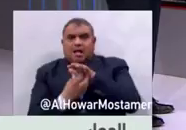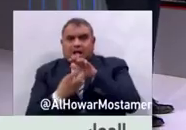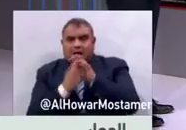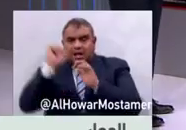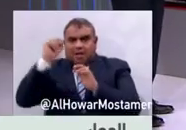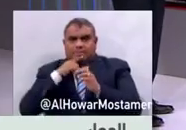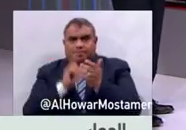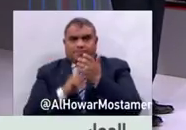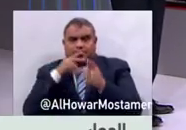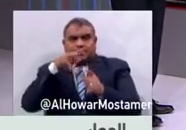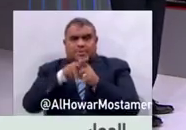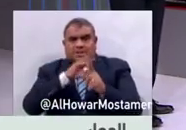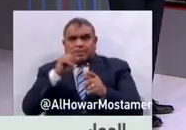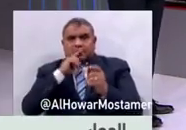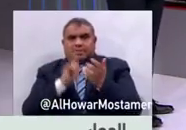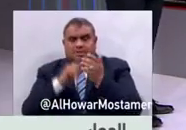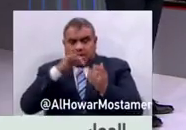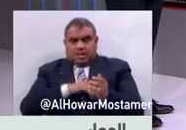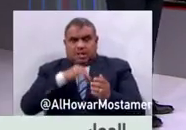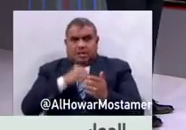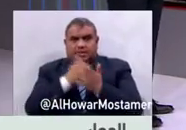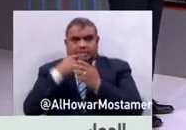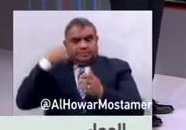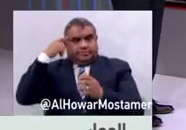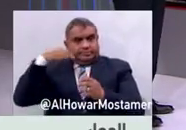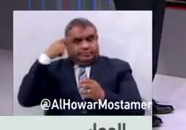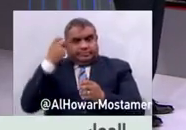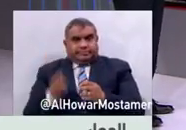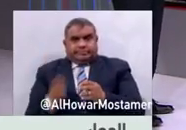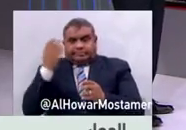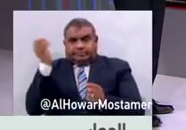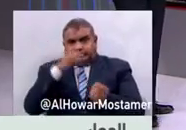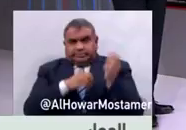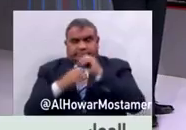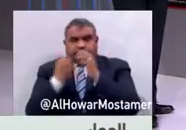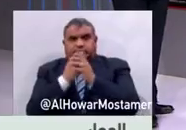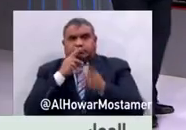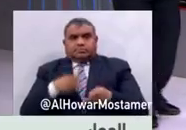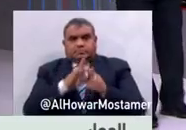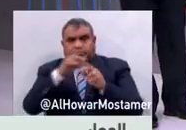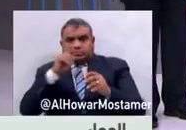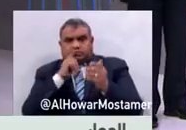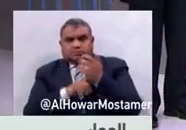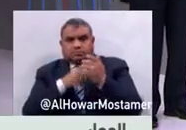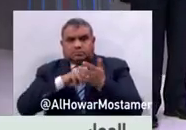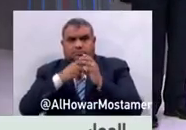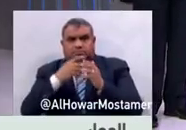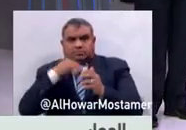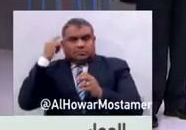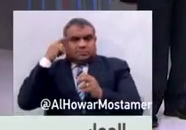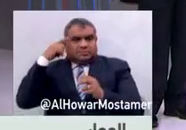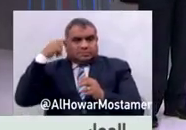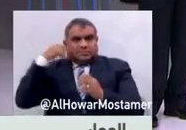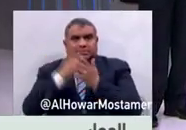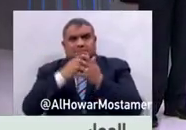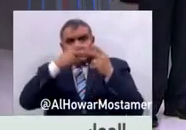أن التهكم والسخرية بتحفز التفكير الإبداعي لدى من يقوم بالتهكم أو حتى من يستمع إلى